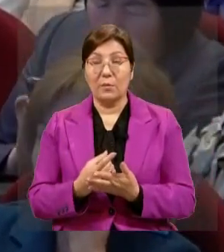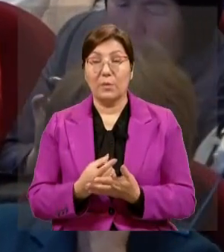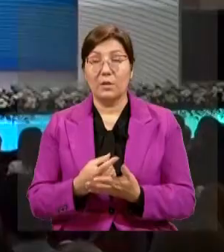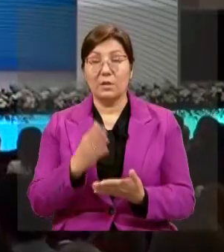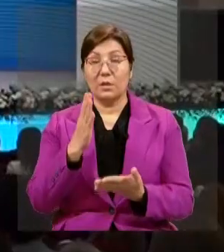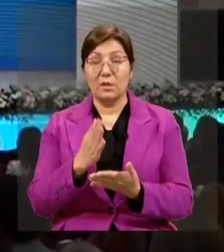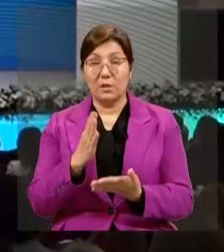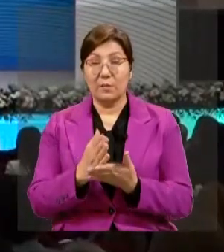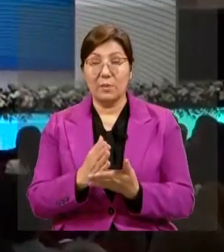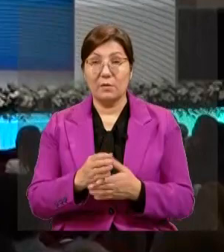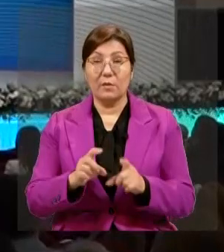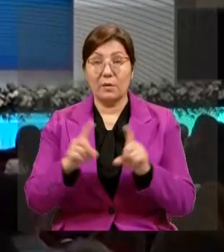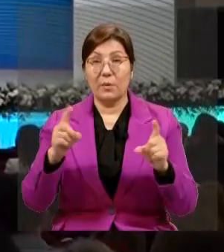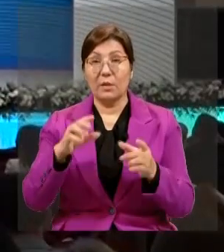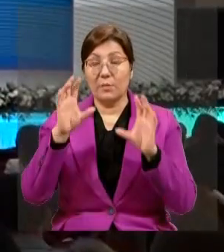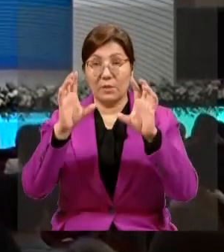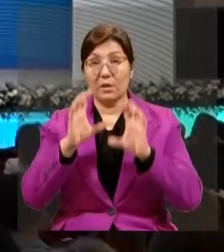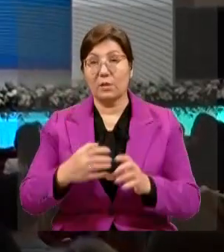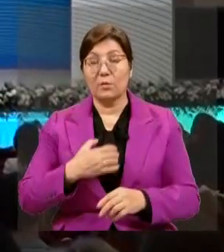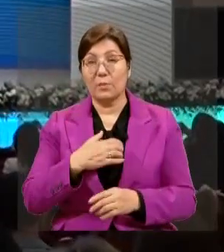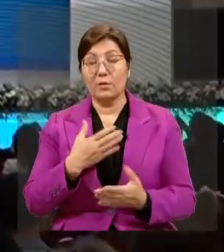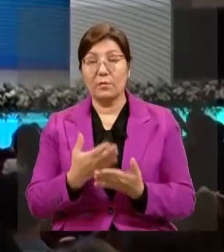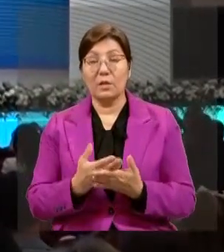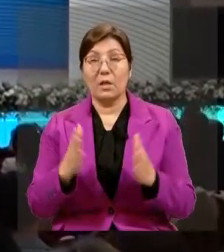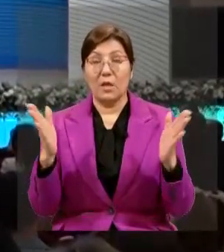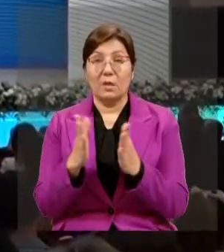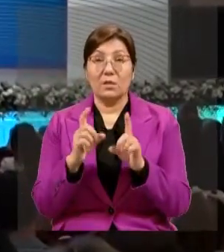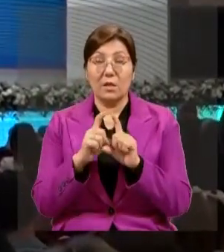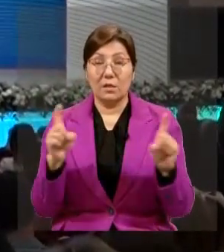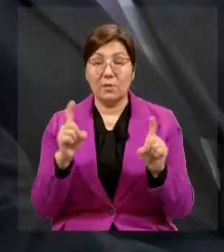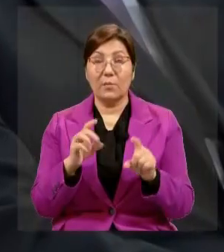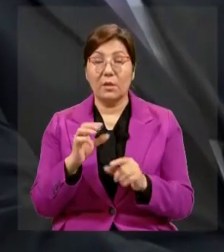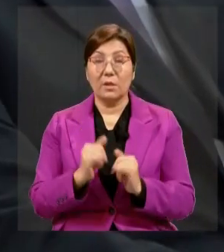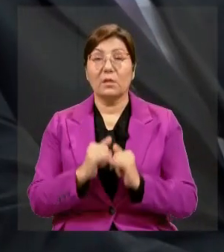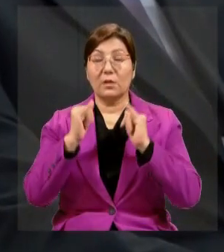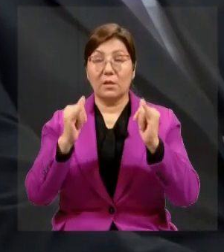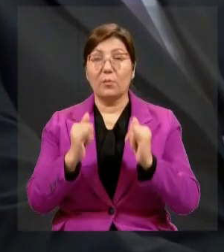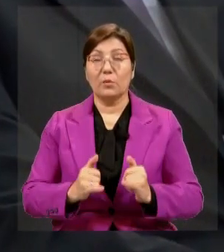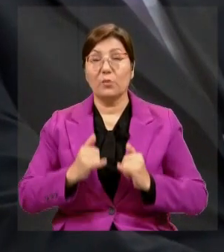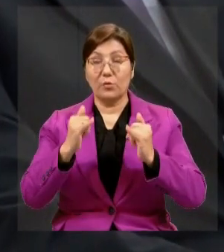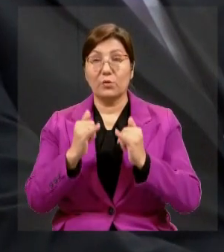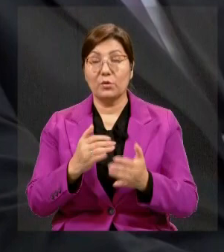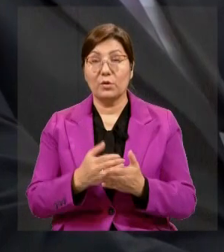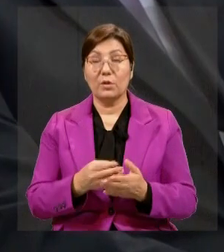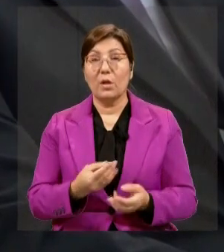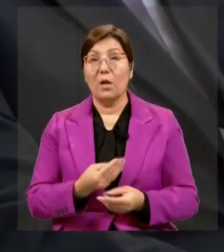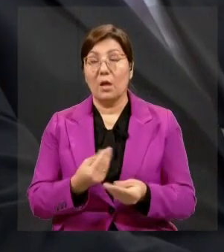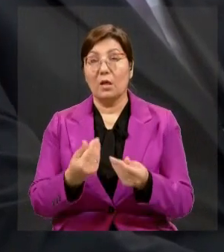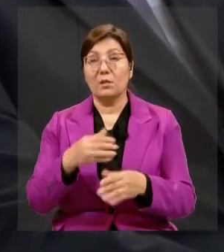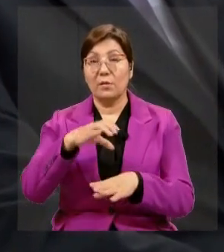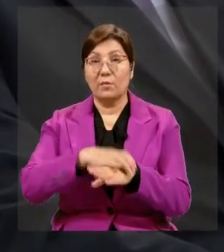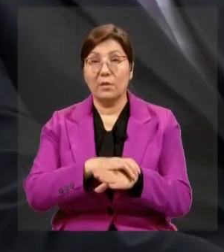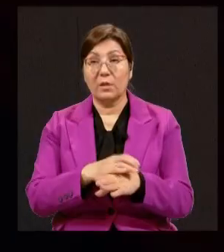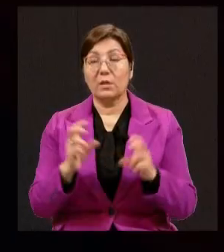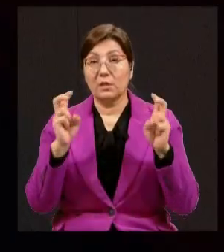және магниттік мектептерді заңдастыру да маңызды. Сондай ақ шағын жинақты мектептердің әлеуетін одан әрі дамыту үшін әсер ететін факторларды тағы бір